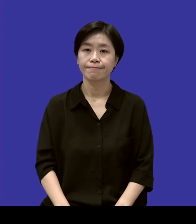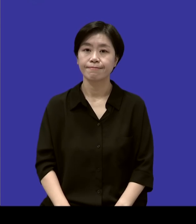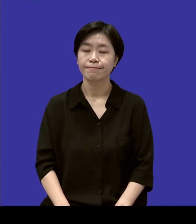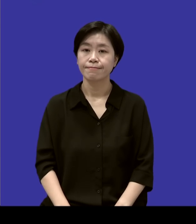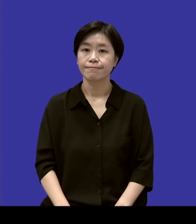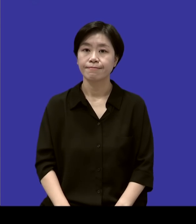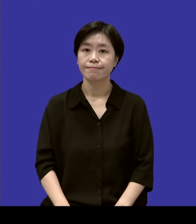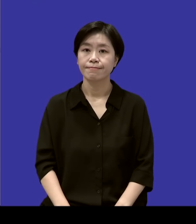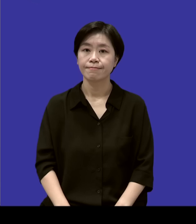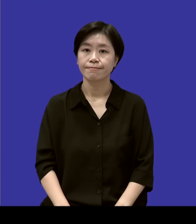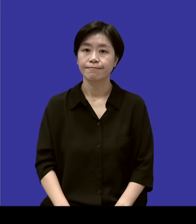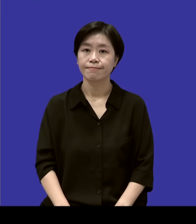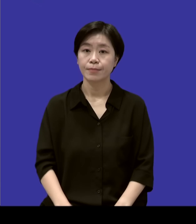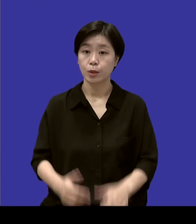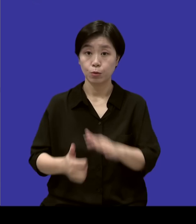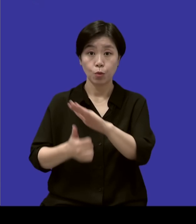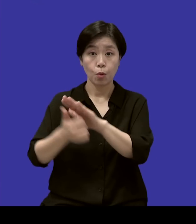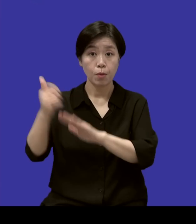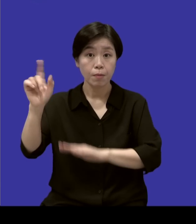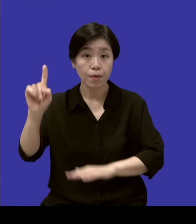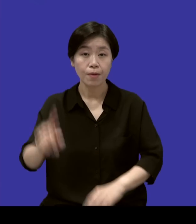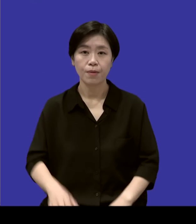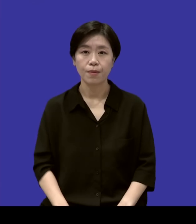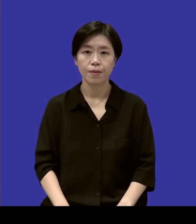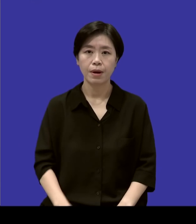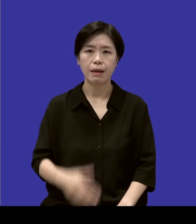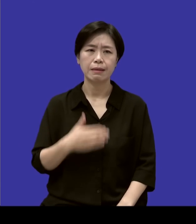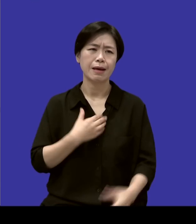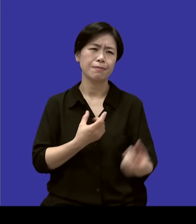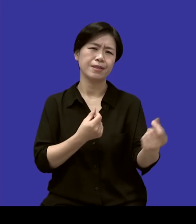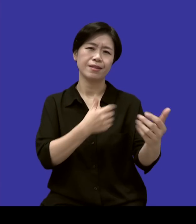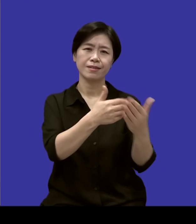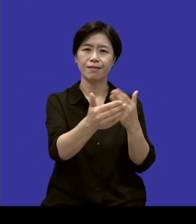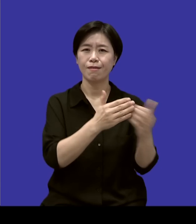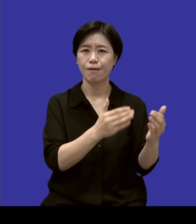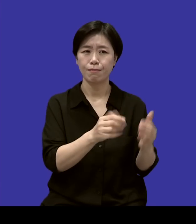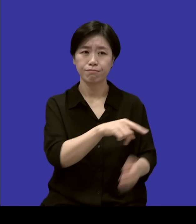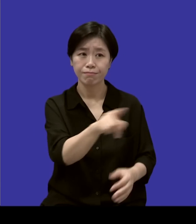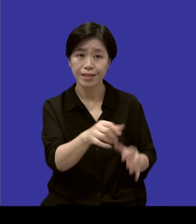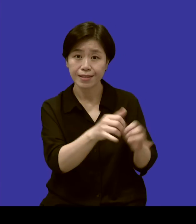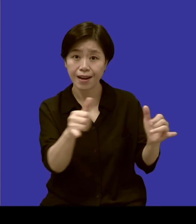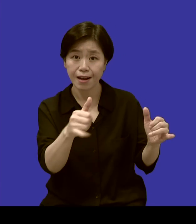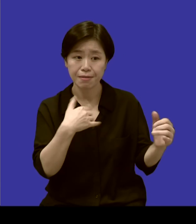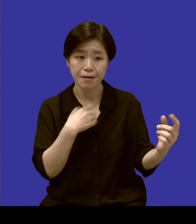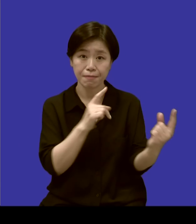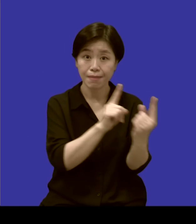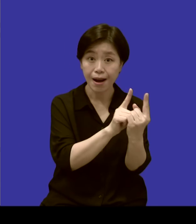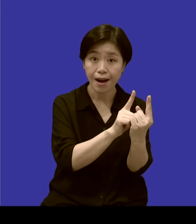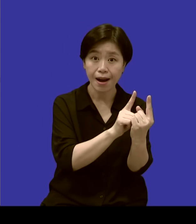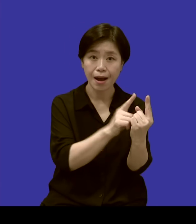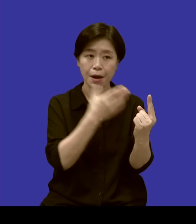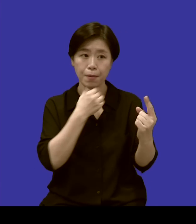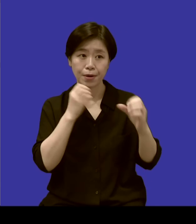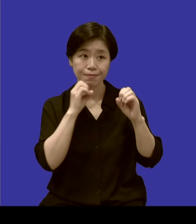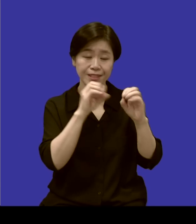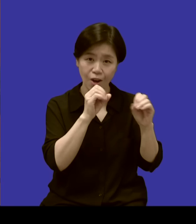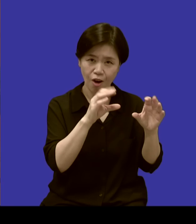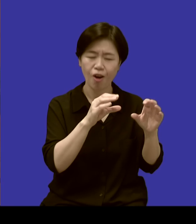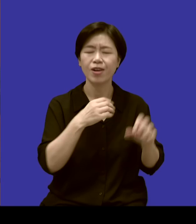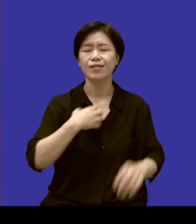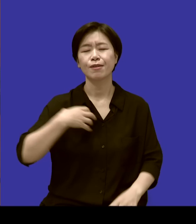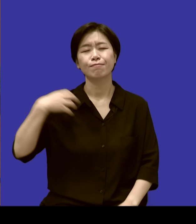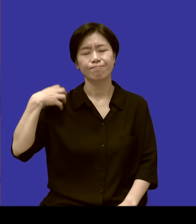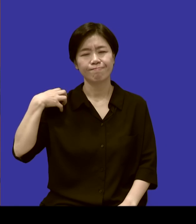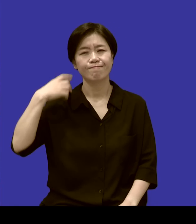시작했어요. 예. 나처럼 바닥친 사람들을 하나님 만나게 해주시면 예. 제가 복음 되시는 예수님을